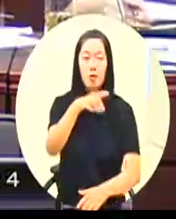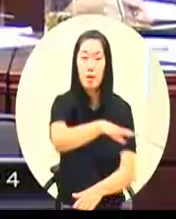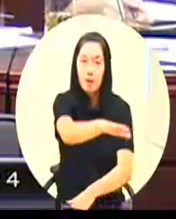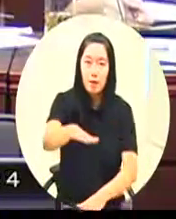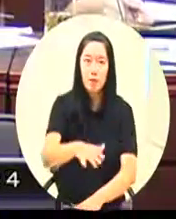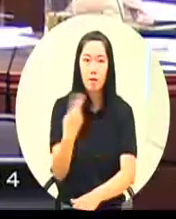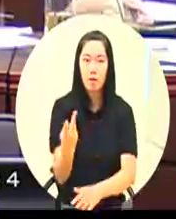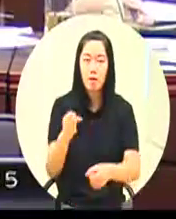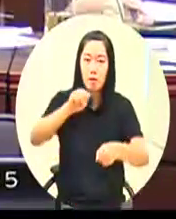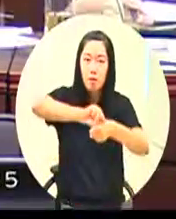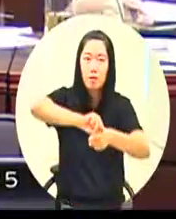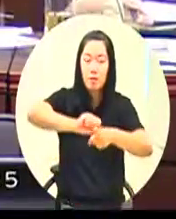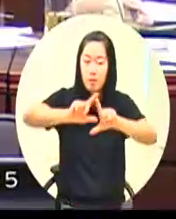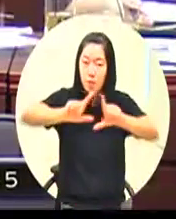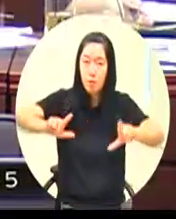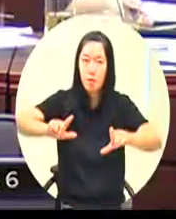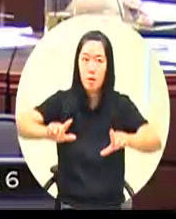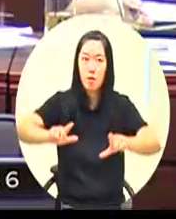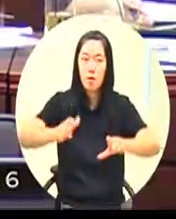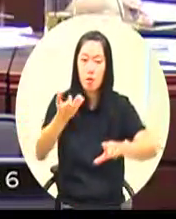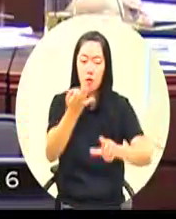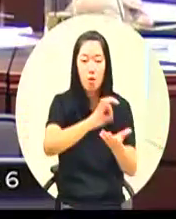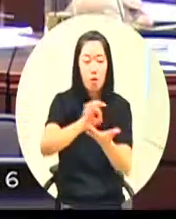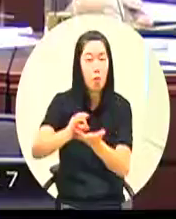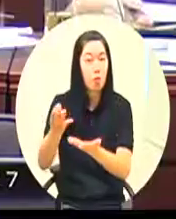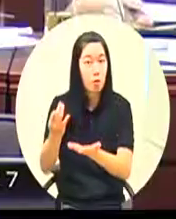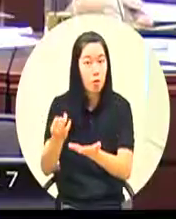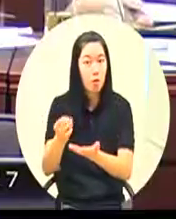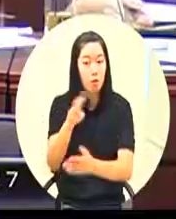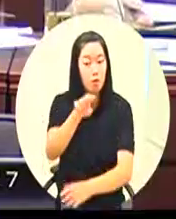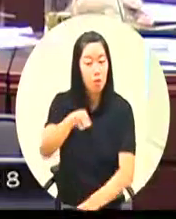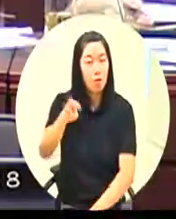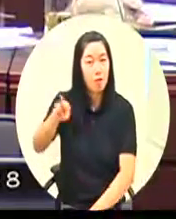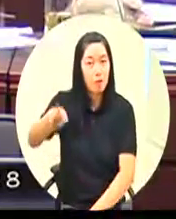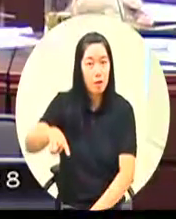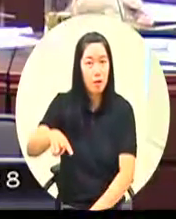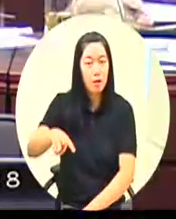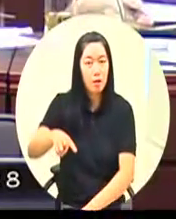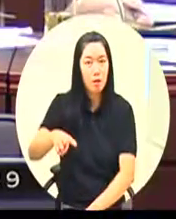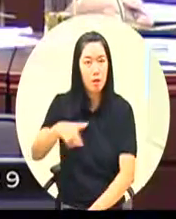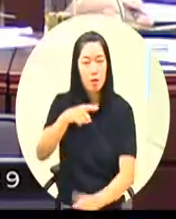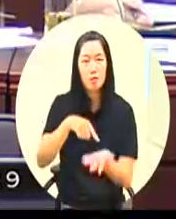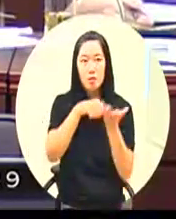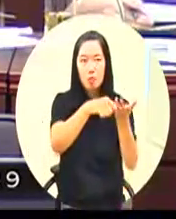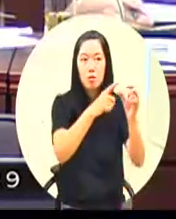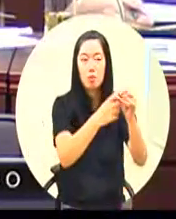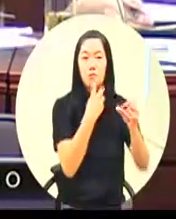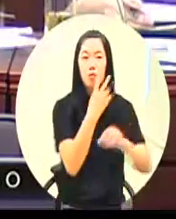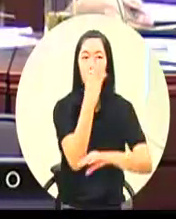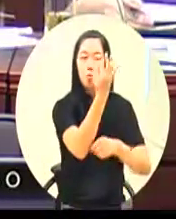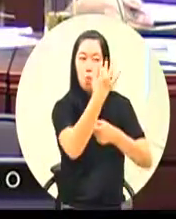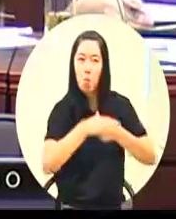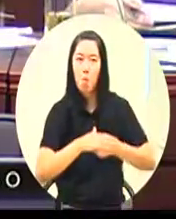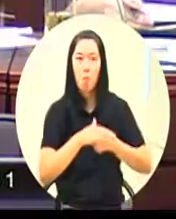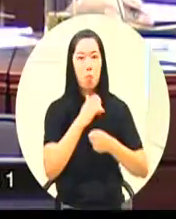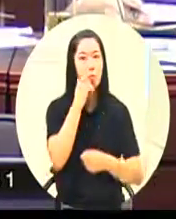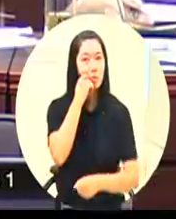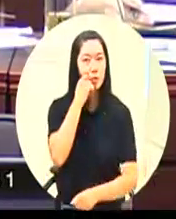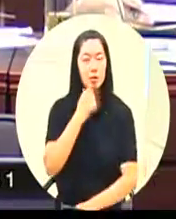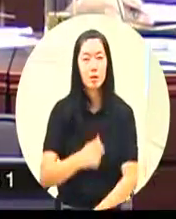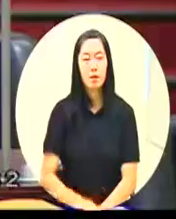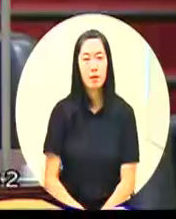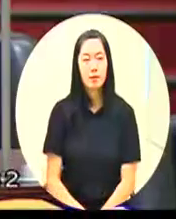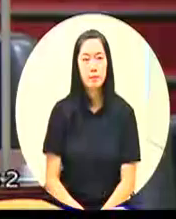要更大，更大的经费要多少呢？你要到2-3千万呢，这个很难得到中央的补助做这么大的风雨操场。 局